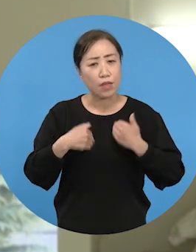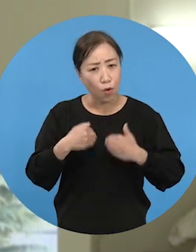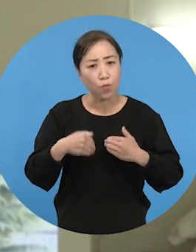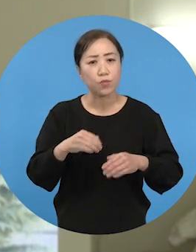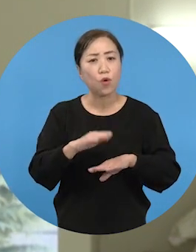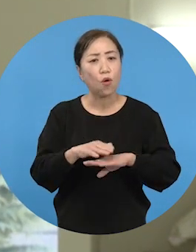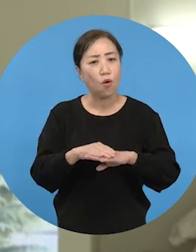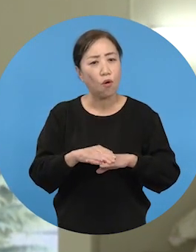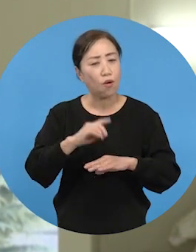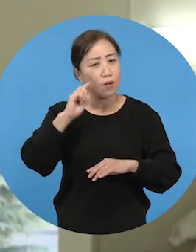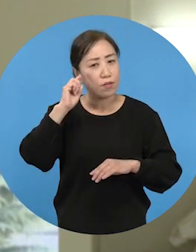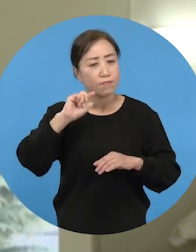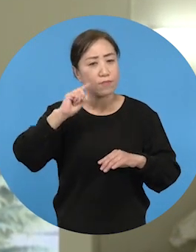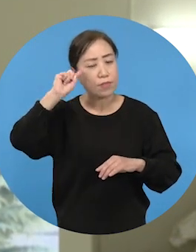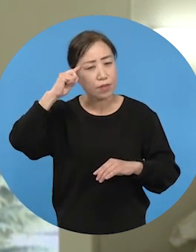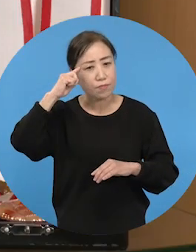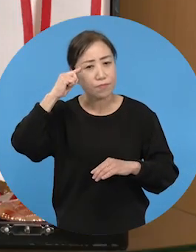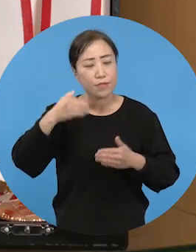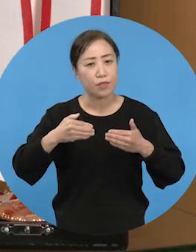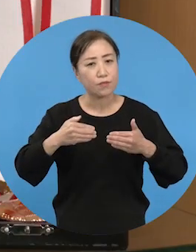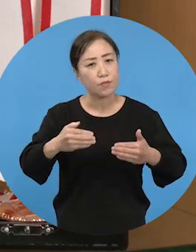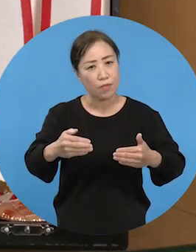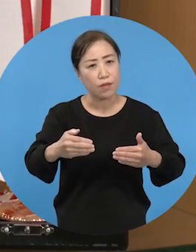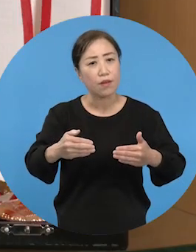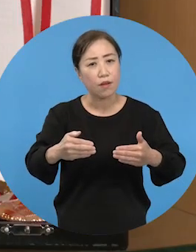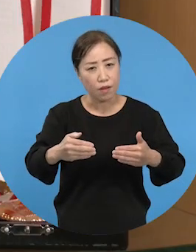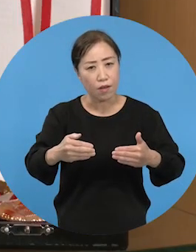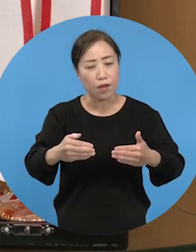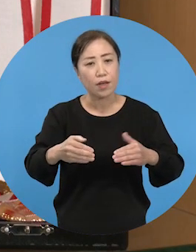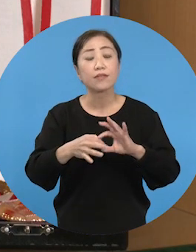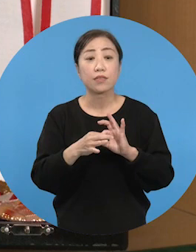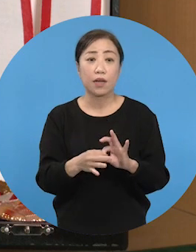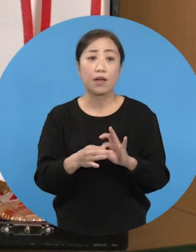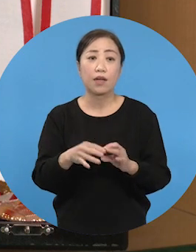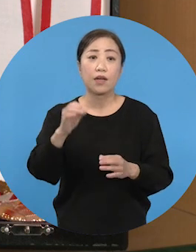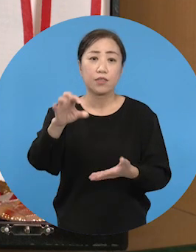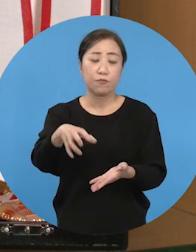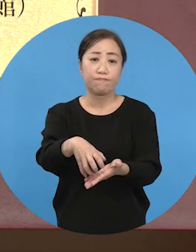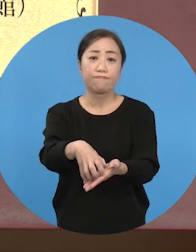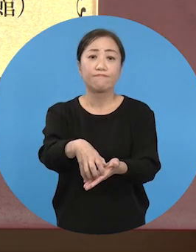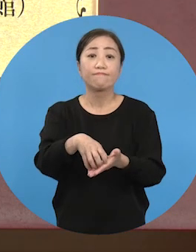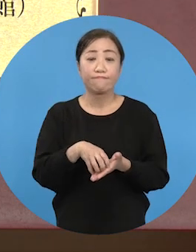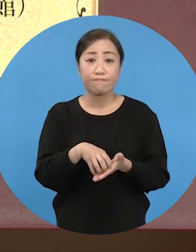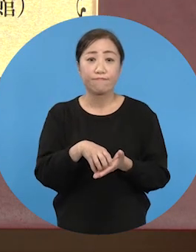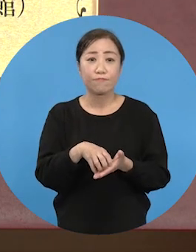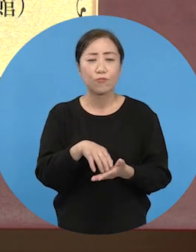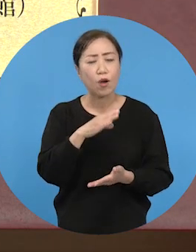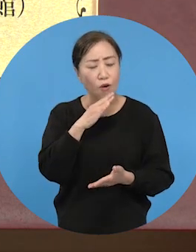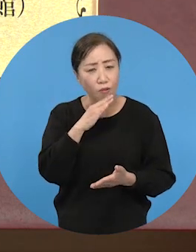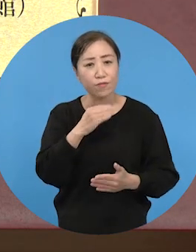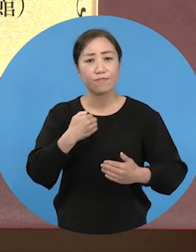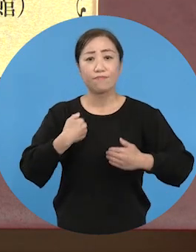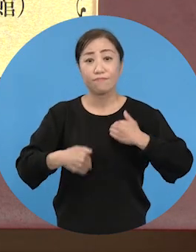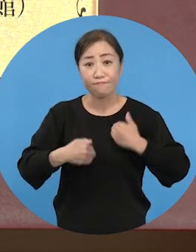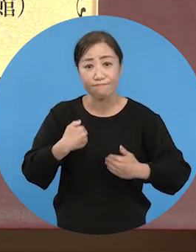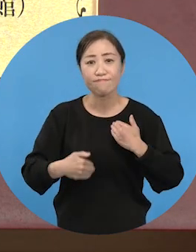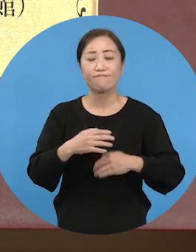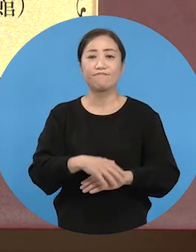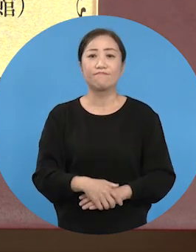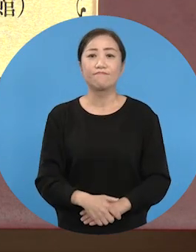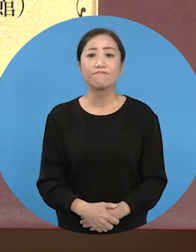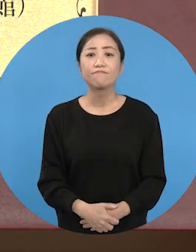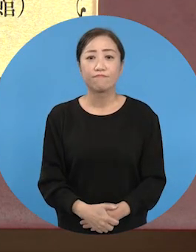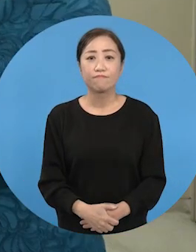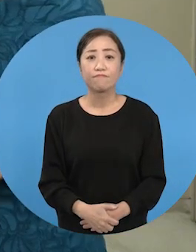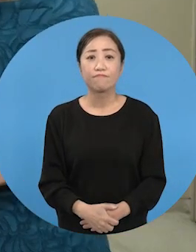をこう一番に考えてやってきたので、まあ、でもそれでそういう金賞っていう賞をいただけてすごい嬉しい